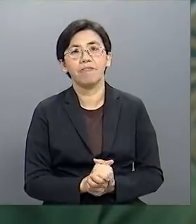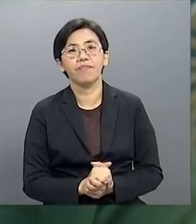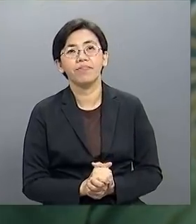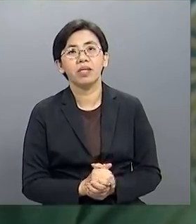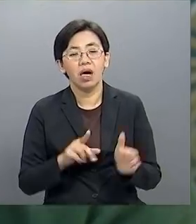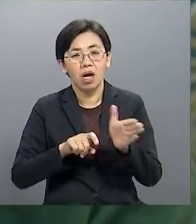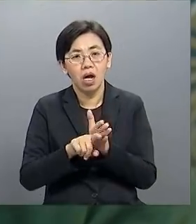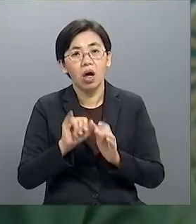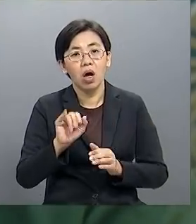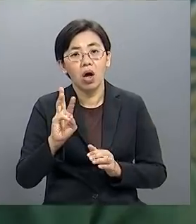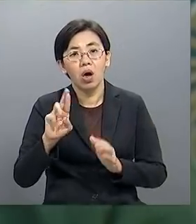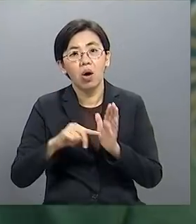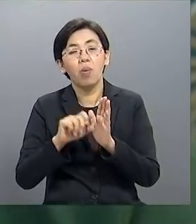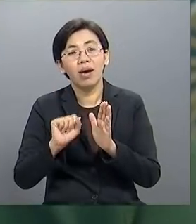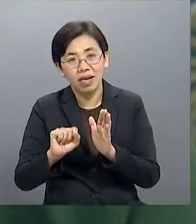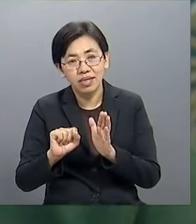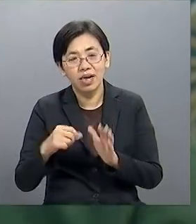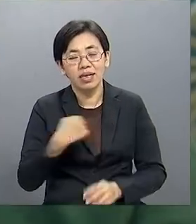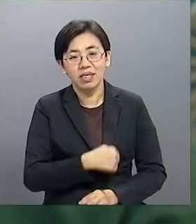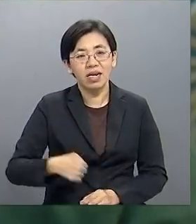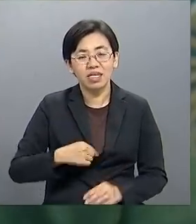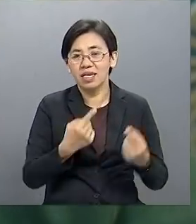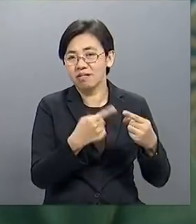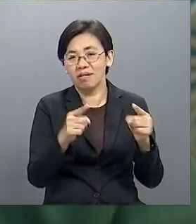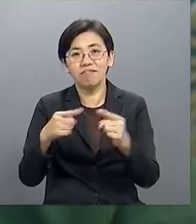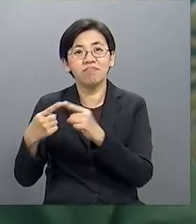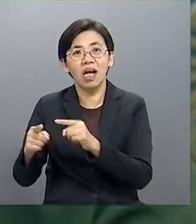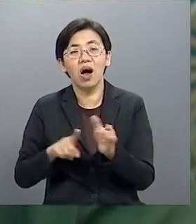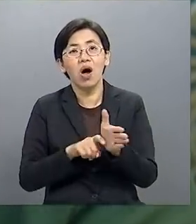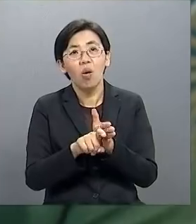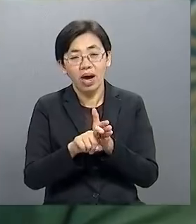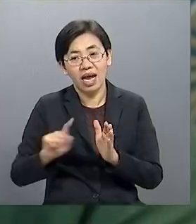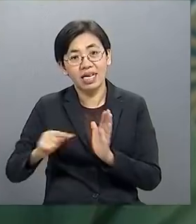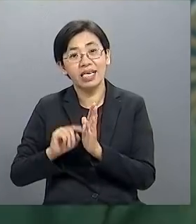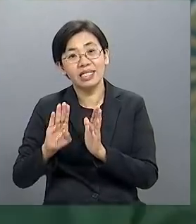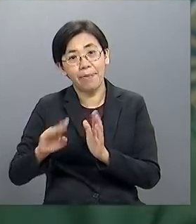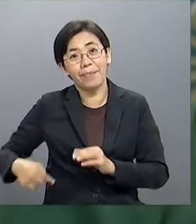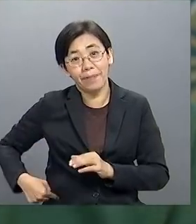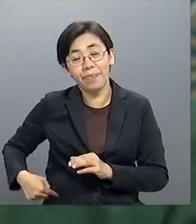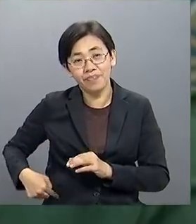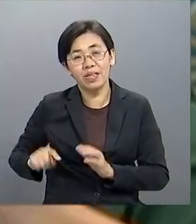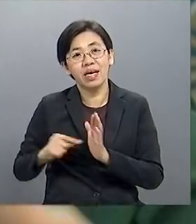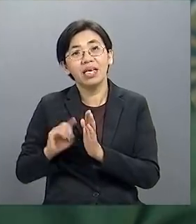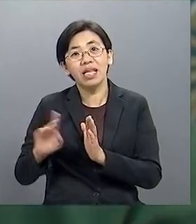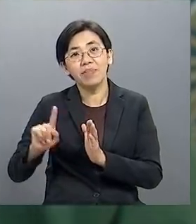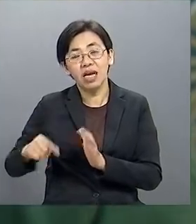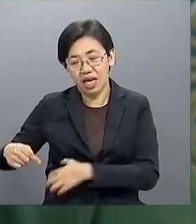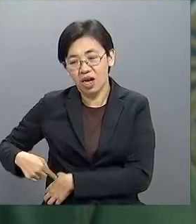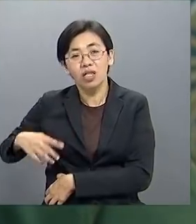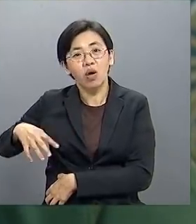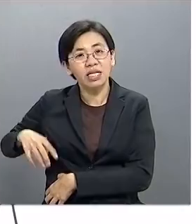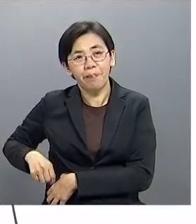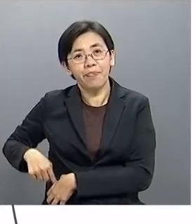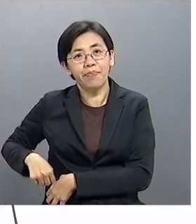มีตัวรับที่อวัยวะแต่ละชนิดไม่เหมือนกันเช่นตับอักเสบไวรัสตับอักเสบก็จะจับที่ตับไวรัสตับอักเสบไม่เคยทำให้เกิด